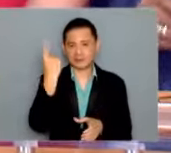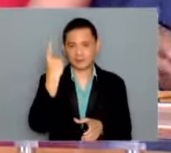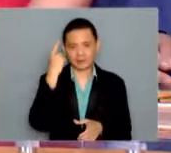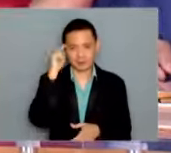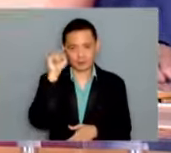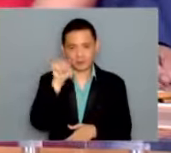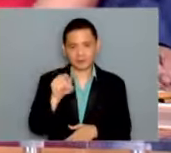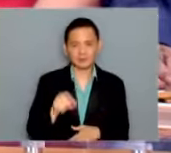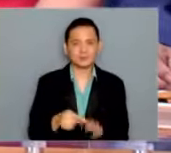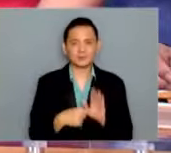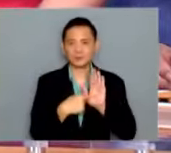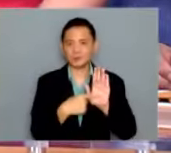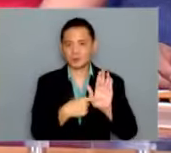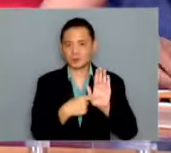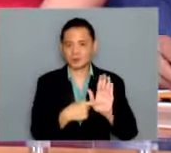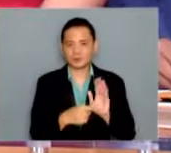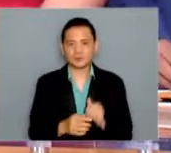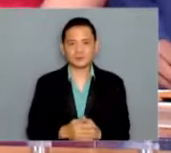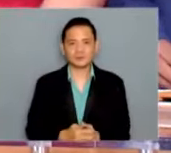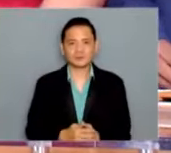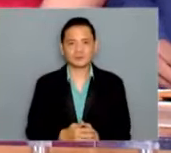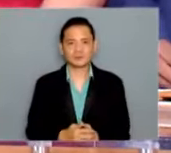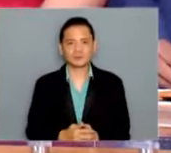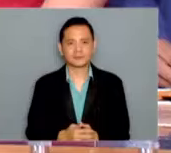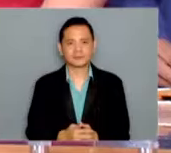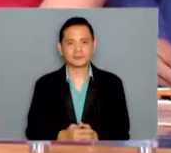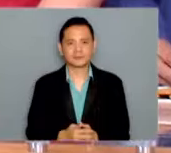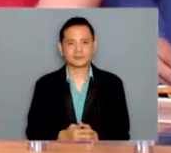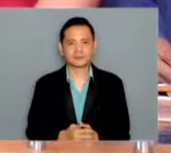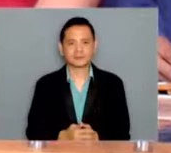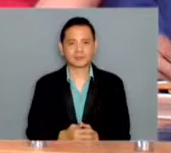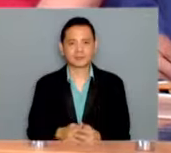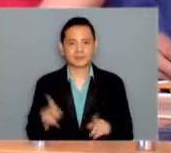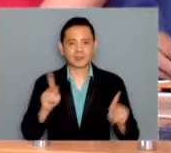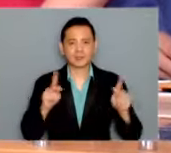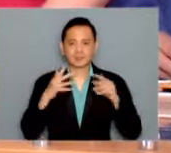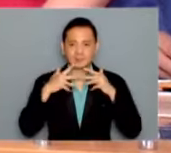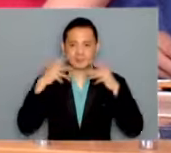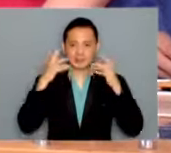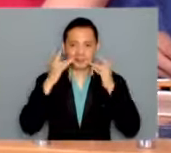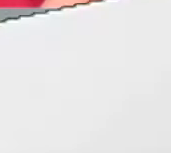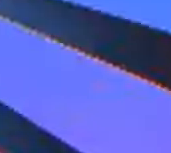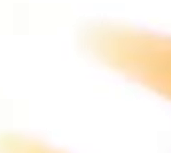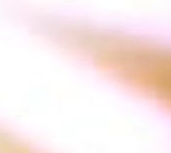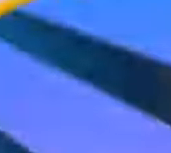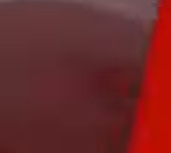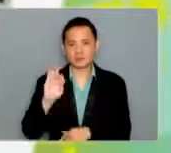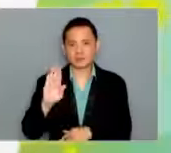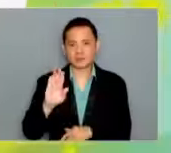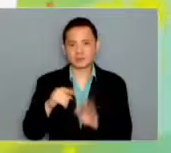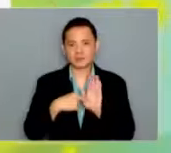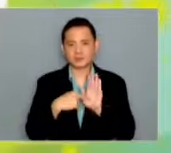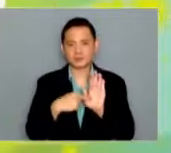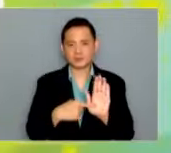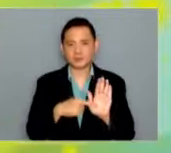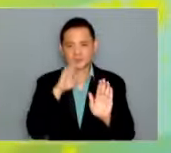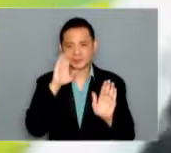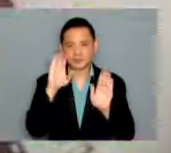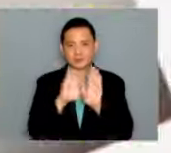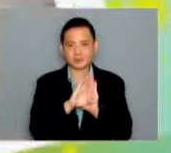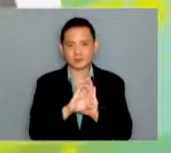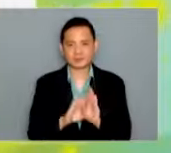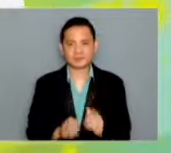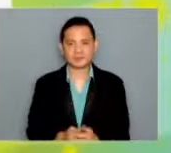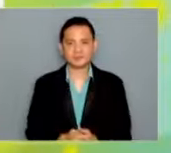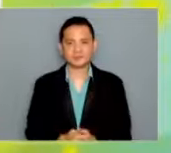ito, nakaka-happy din to. Mga nag-uumapaw ng ngiti ng ating mga Good Morning Kapatid sa ating Facebook page. Ito na po, ilan sa kanila?